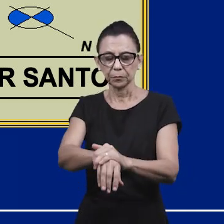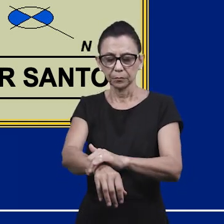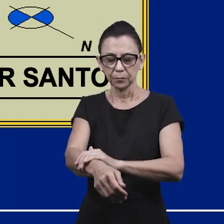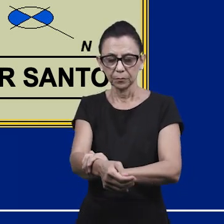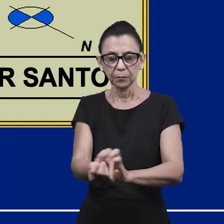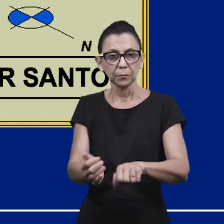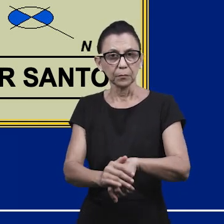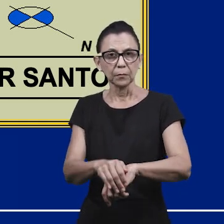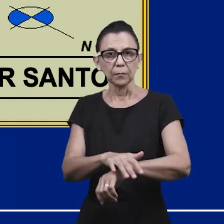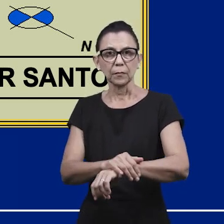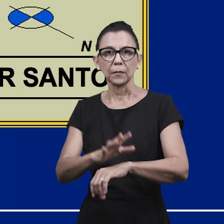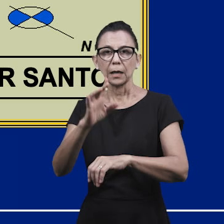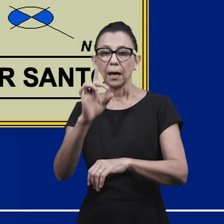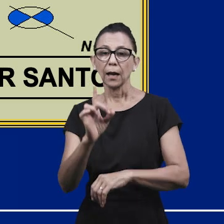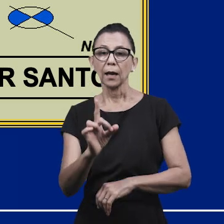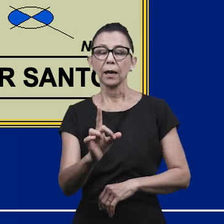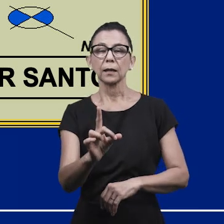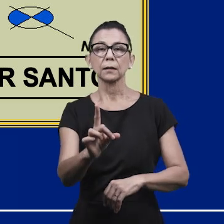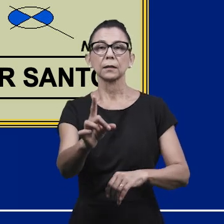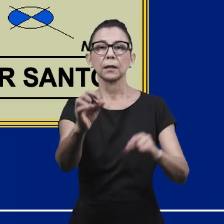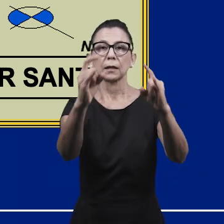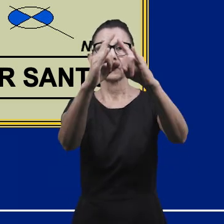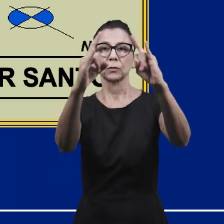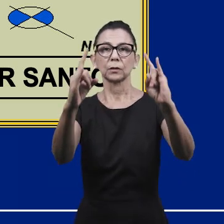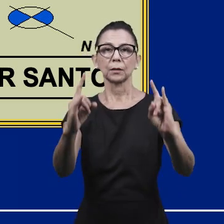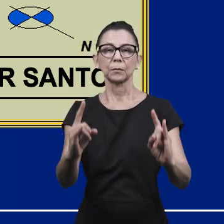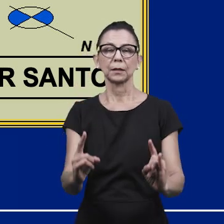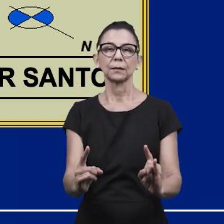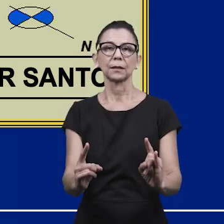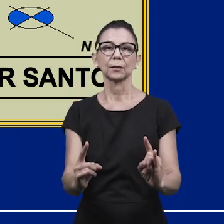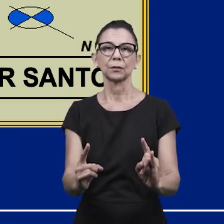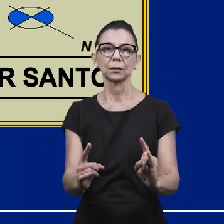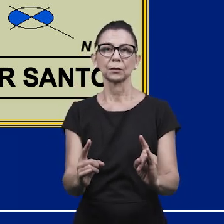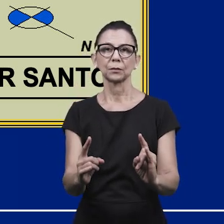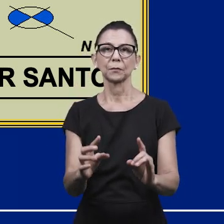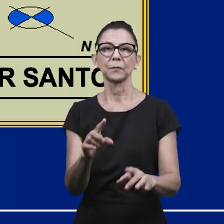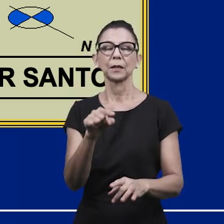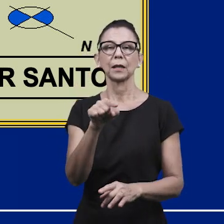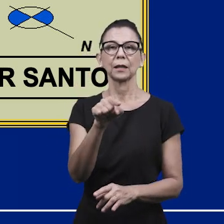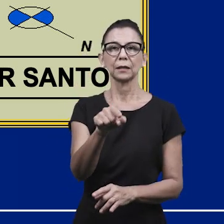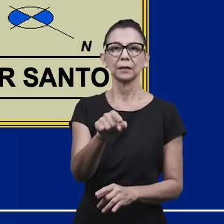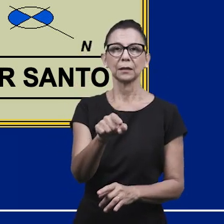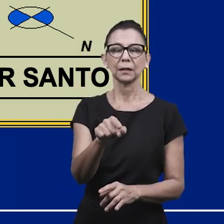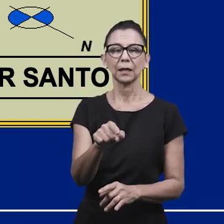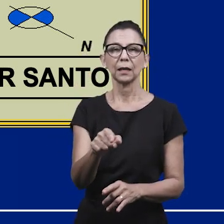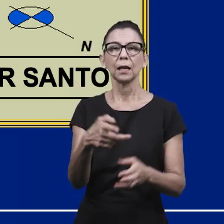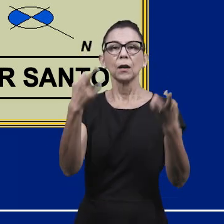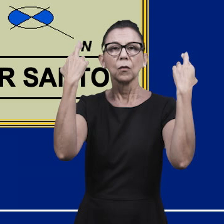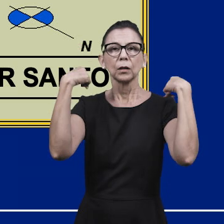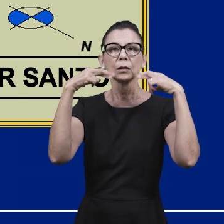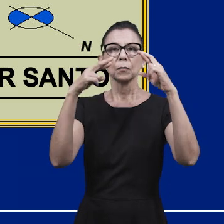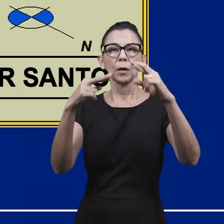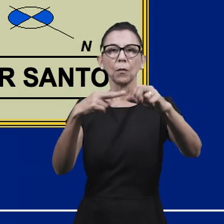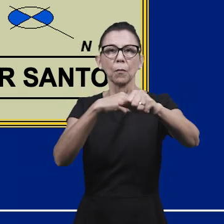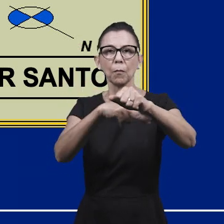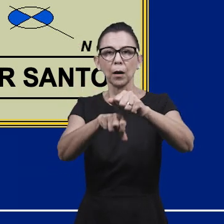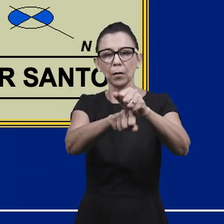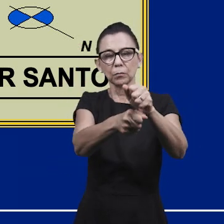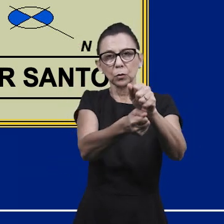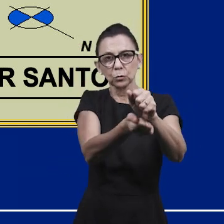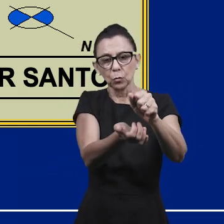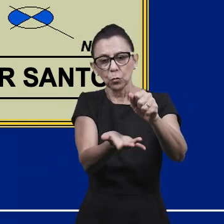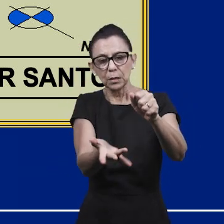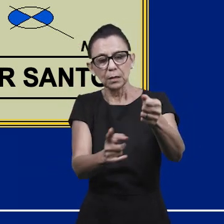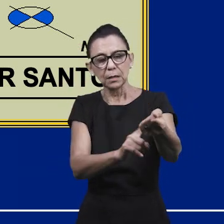plus profondément dans le Saint des Saints, et là, la présence de Dieu se manifestait, le pardon des péchés. Mais Jésus a remplacé tout cela avec un